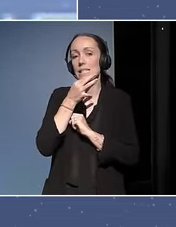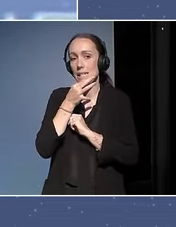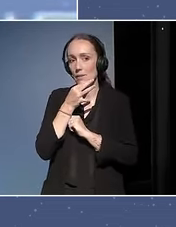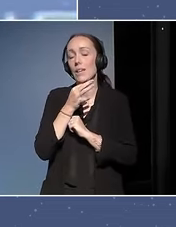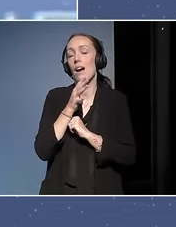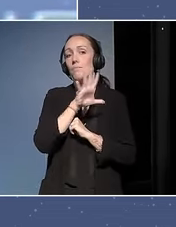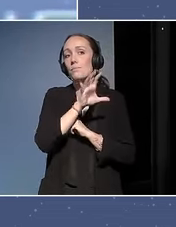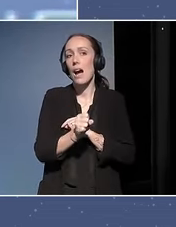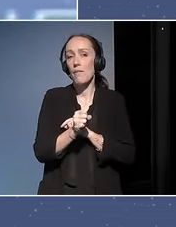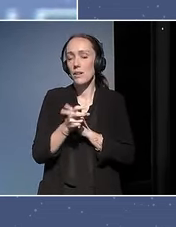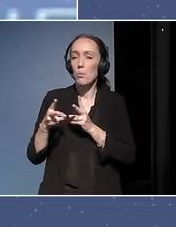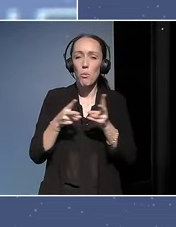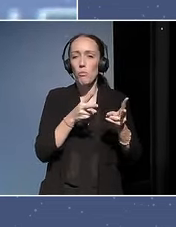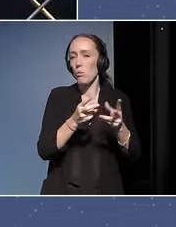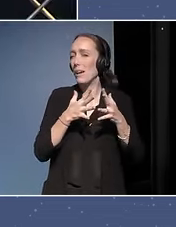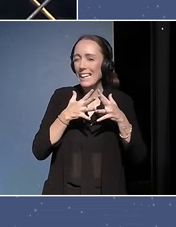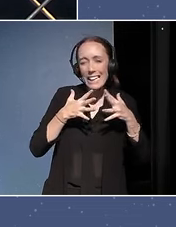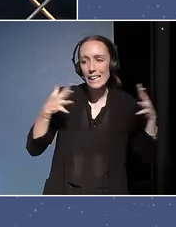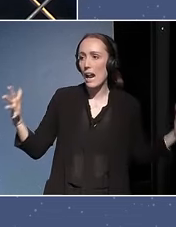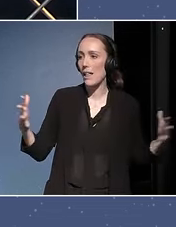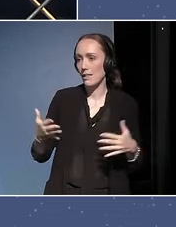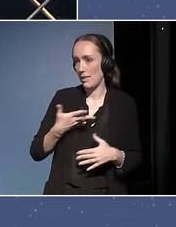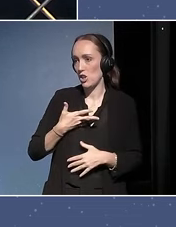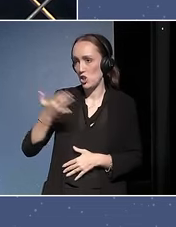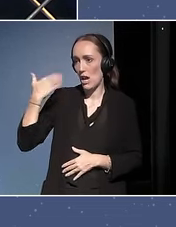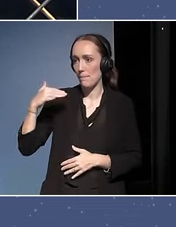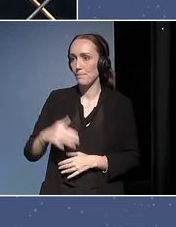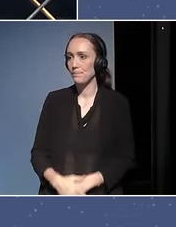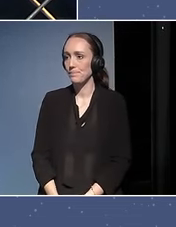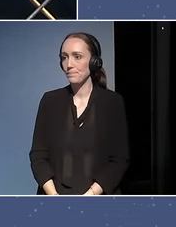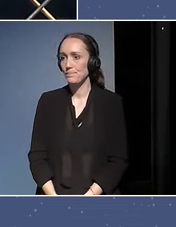fluviali anche molto grandi anche molto grandi proprio per questo motivo